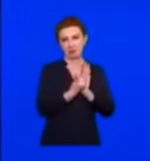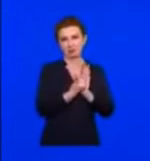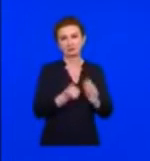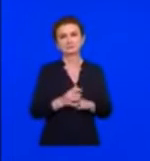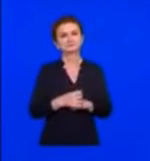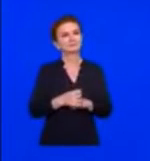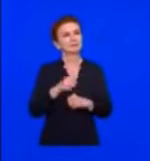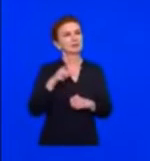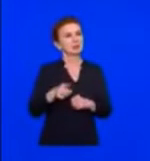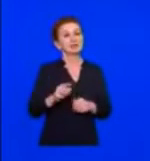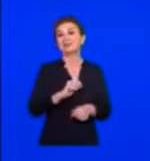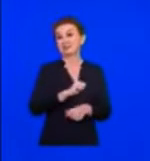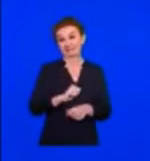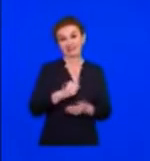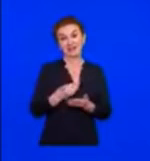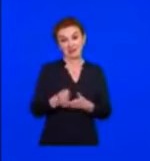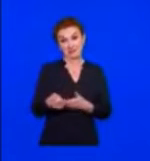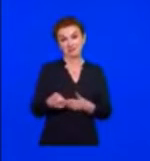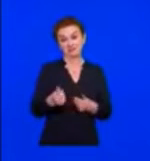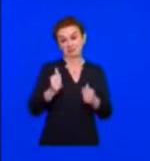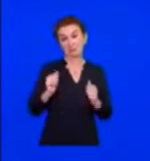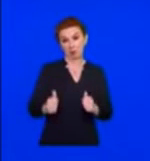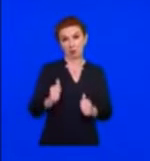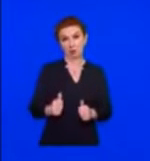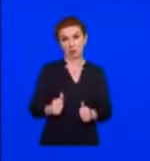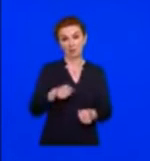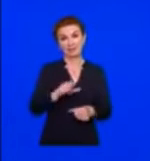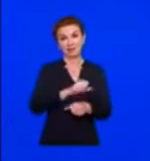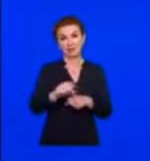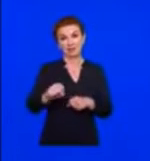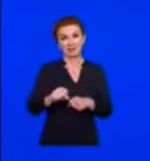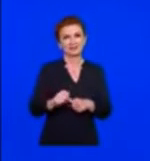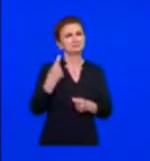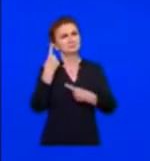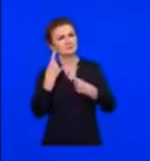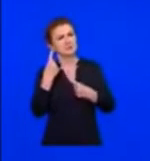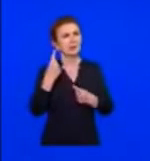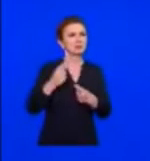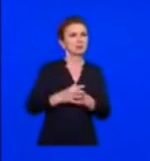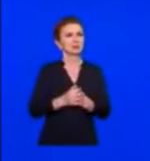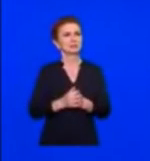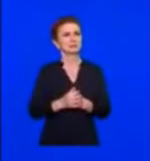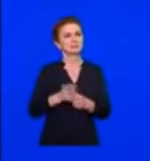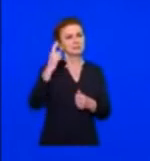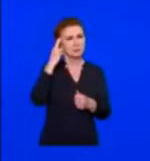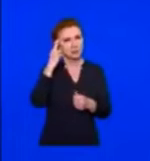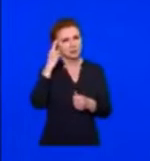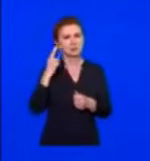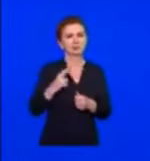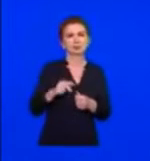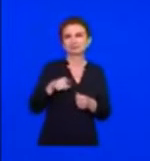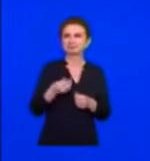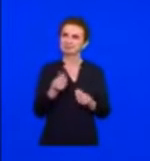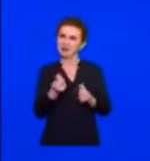antykryzysowej, przecież samopostojowe. To jest właśnie taka logika tego instrumentu finansowego